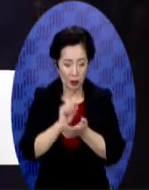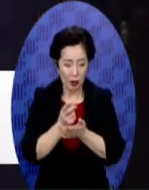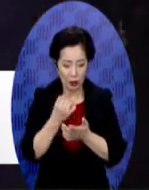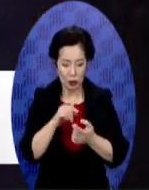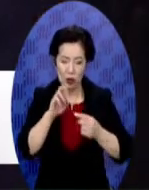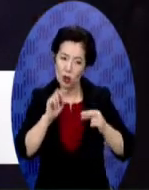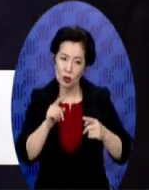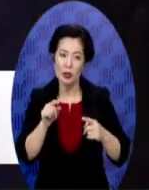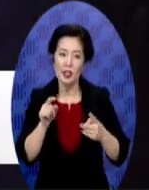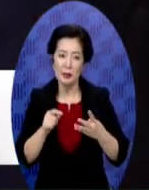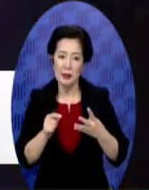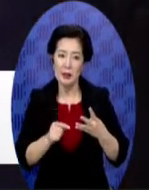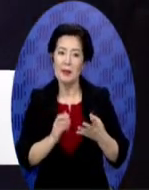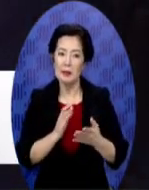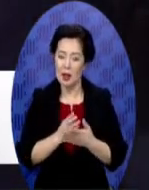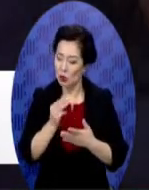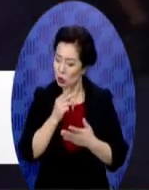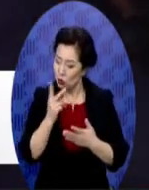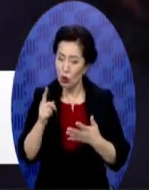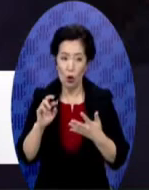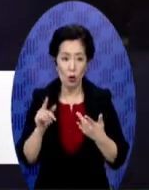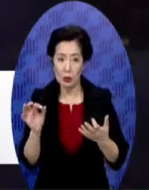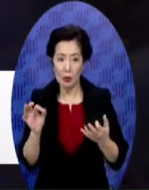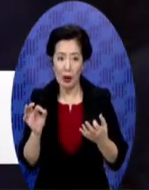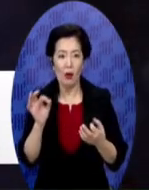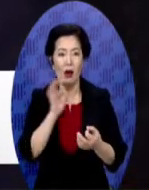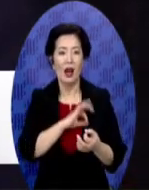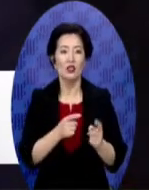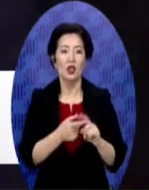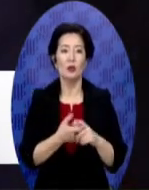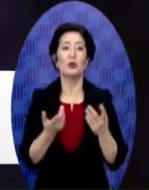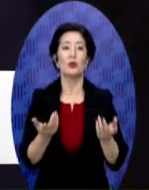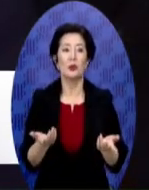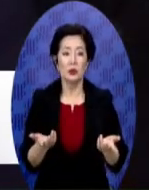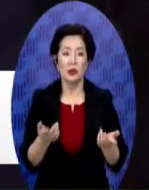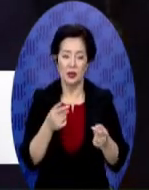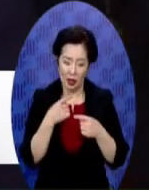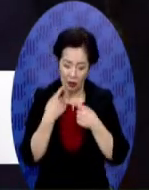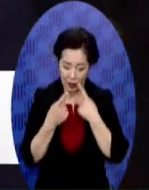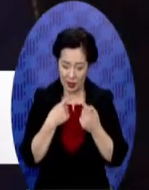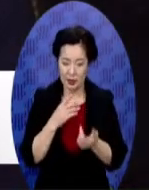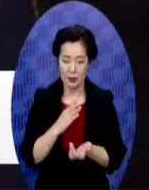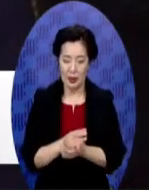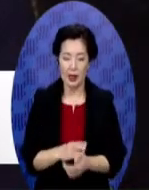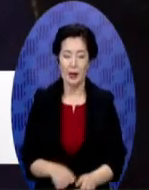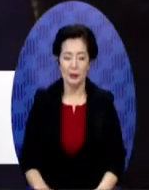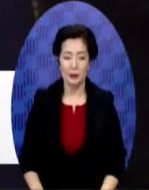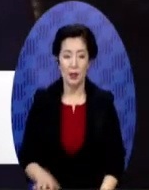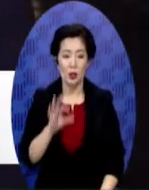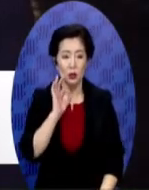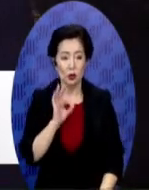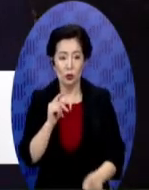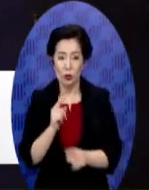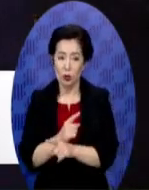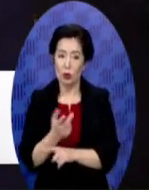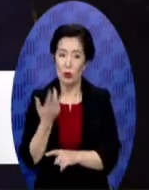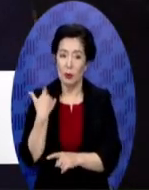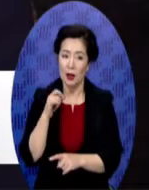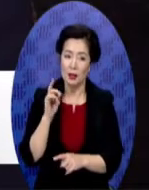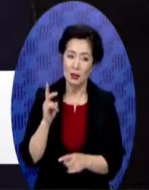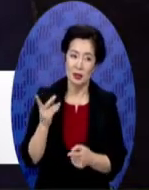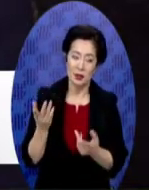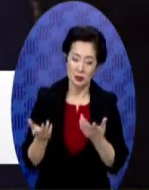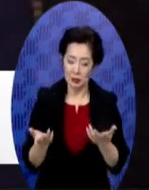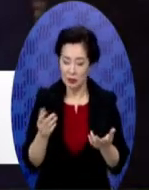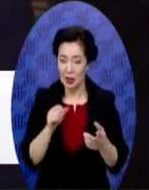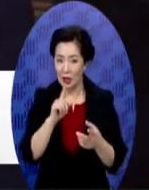ингэж өөрчлөөрөө. Тэгээд өөрчлөхгүй бол ачаал бүгдний юунд ач байгаа юм дээ гэдэг ингээд иймэрхүү нь гарч ийн л да. Зүв байсан буруу байсан нүү гэдэг